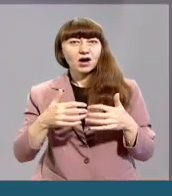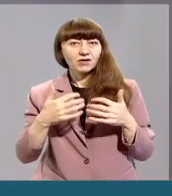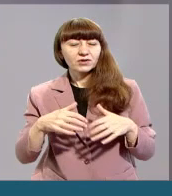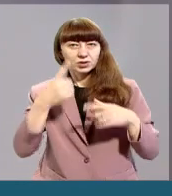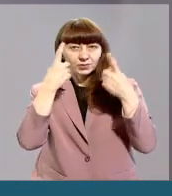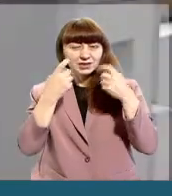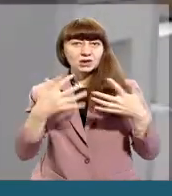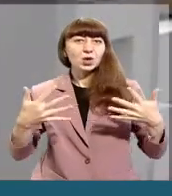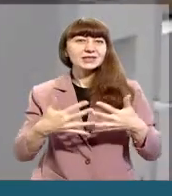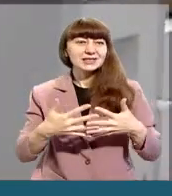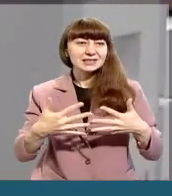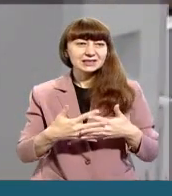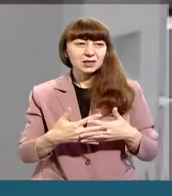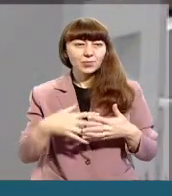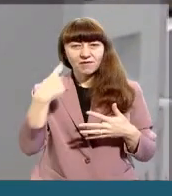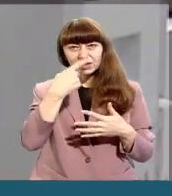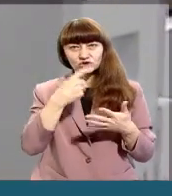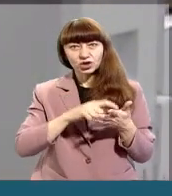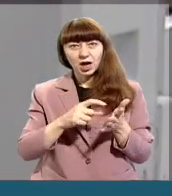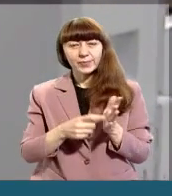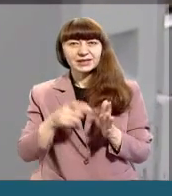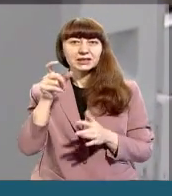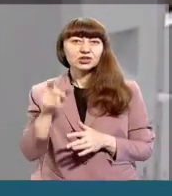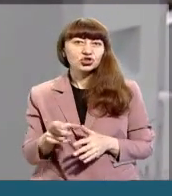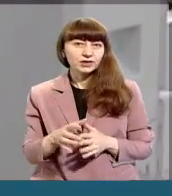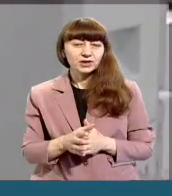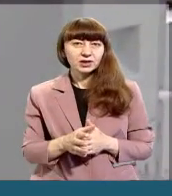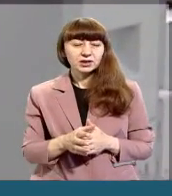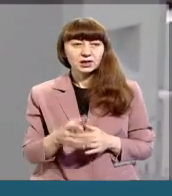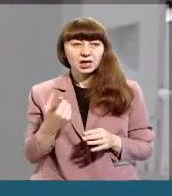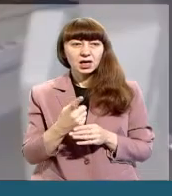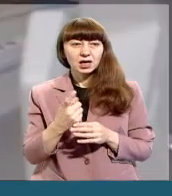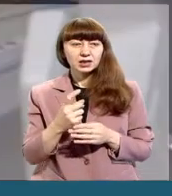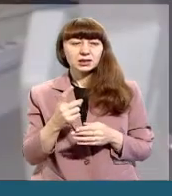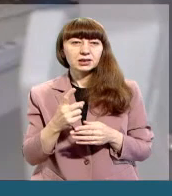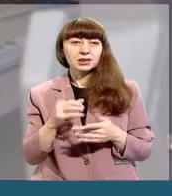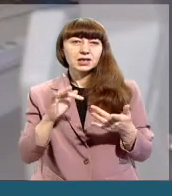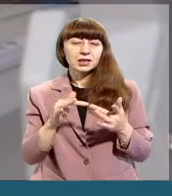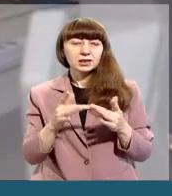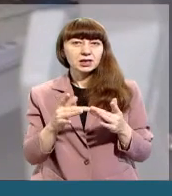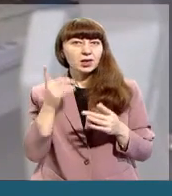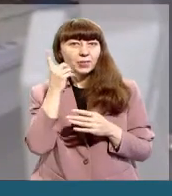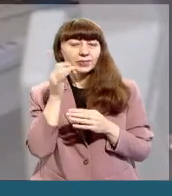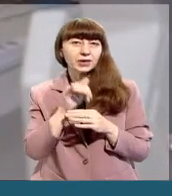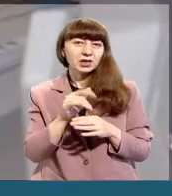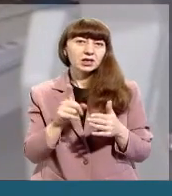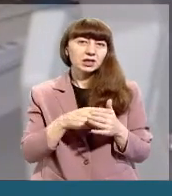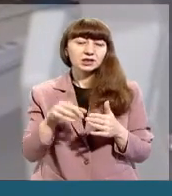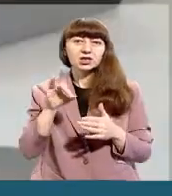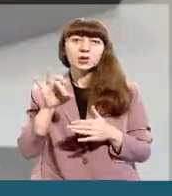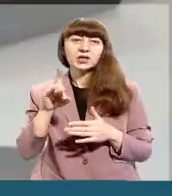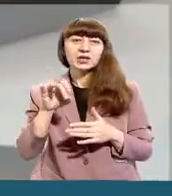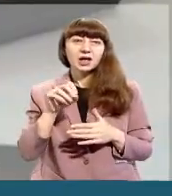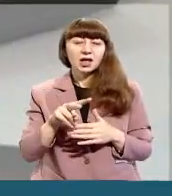автоматизированной информационной системы в личном кабинете клиента, на интернет-ресурсе, мобильном приложении или терминалах